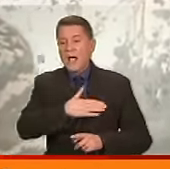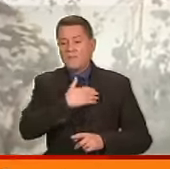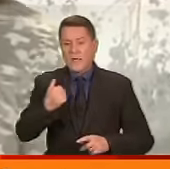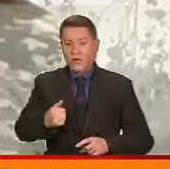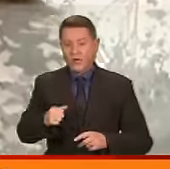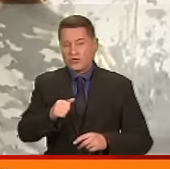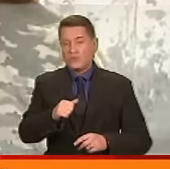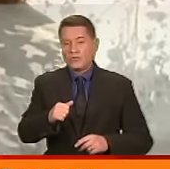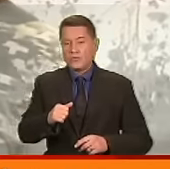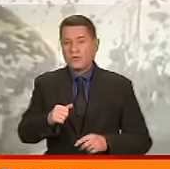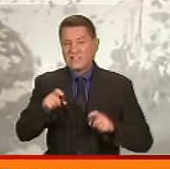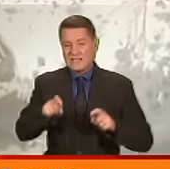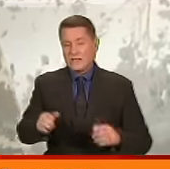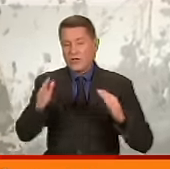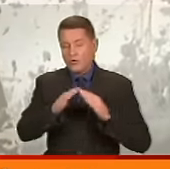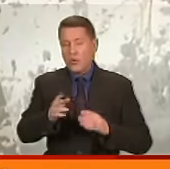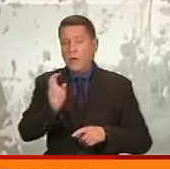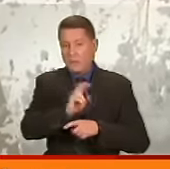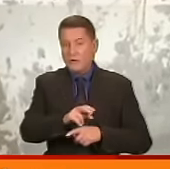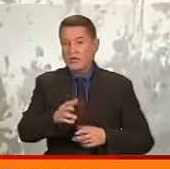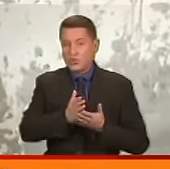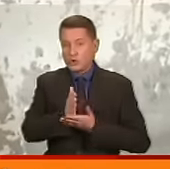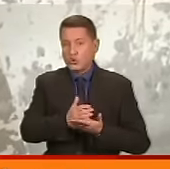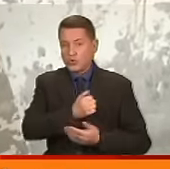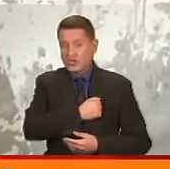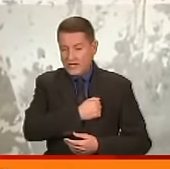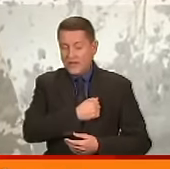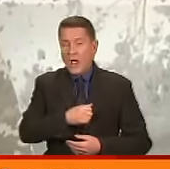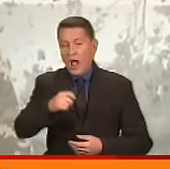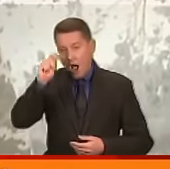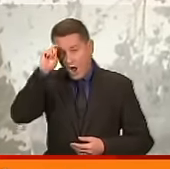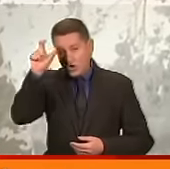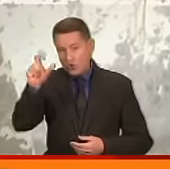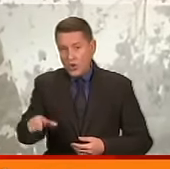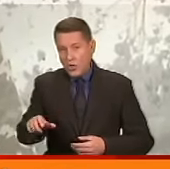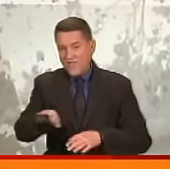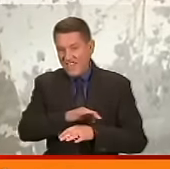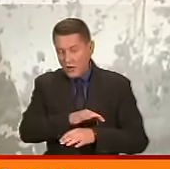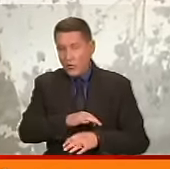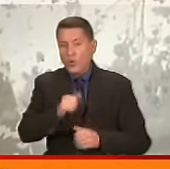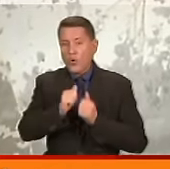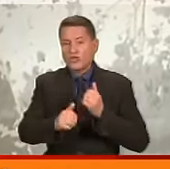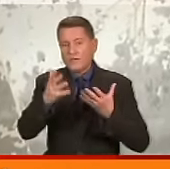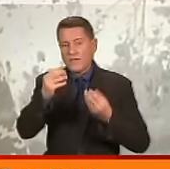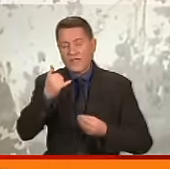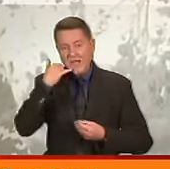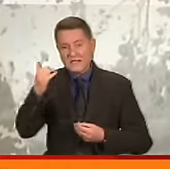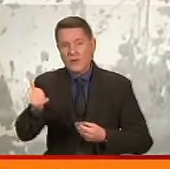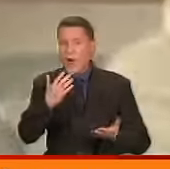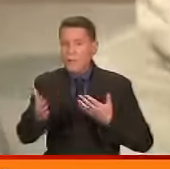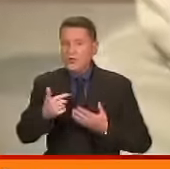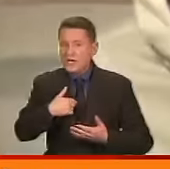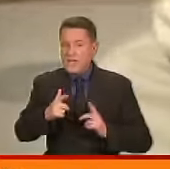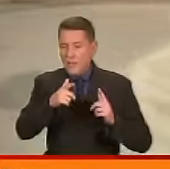теж прийти служити. Але чоловіку я так кожного дня дзвоню, а може я